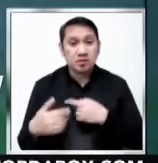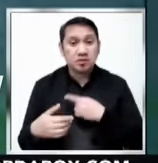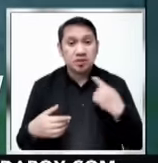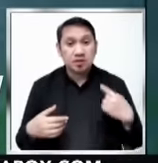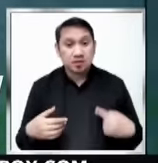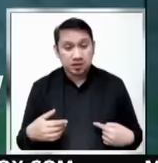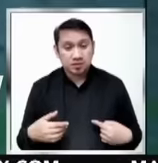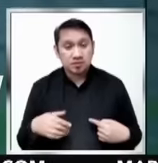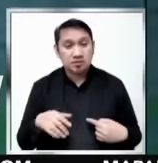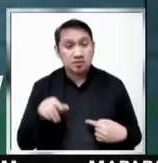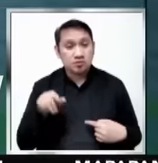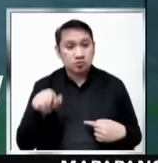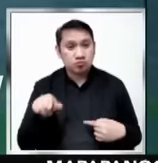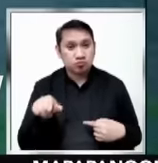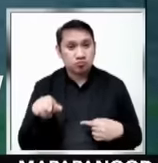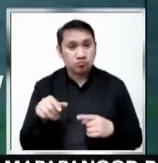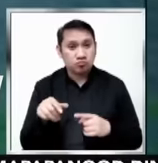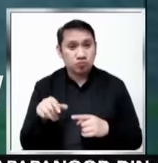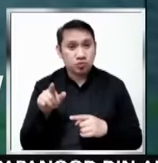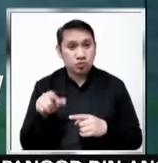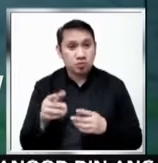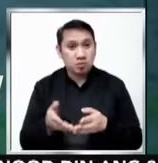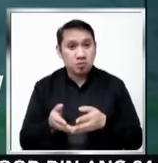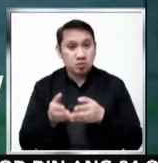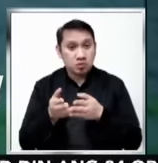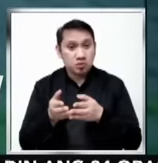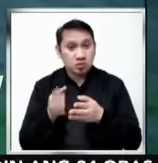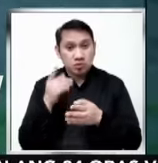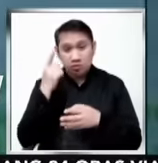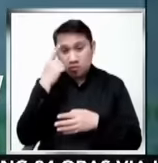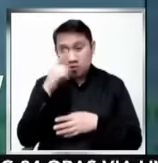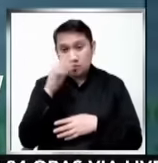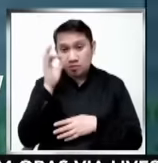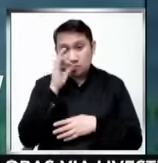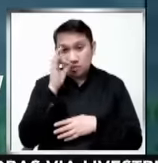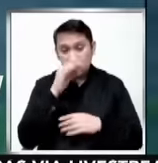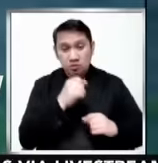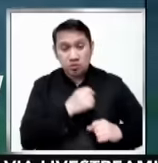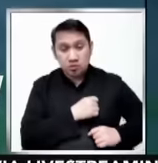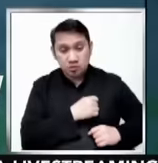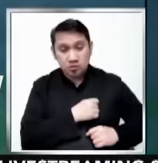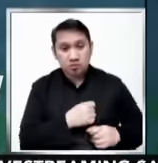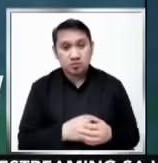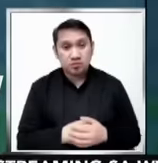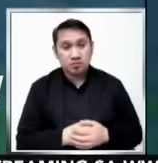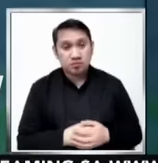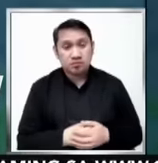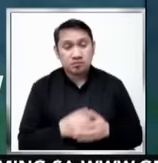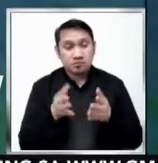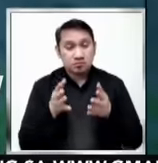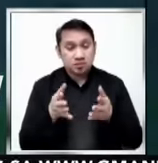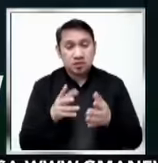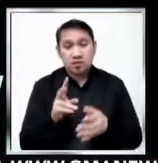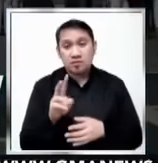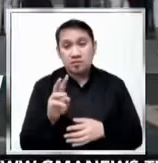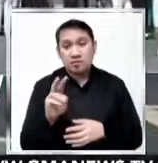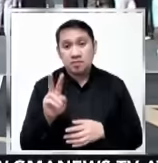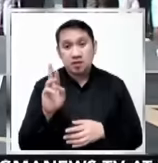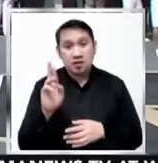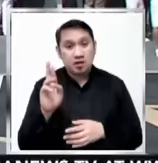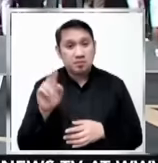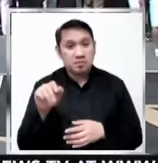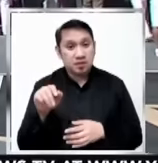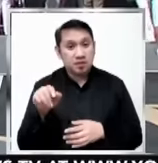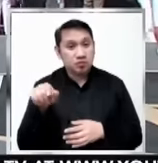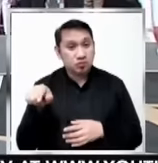sa resupply mission para sa mga Pilipinong sundalo na nagbabantay sa nakasadsad na BRP Sierra Madre.